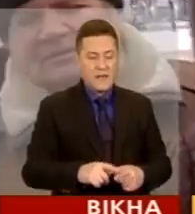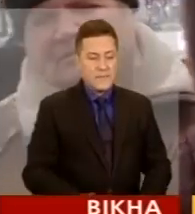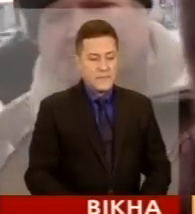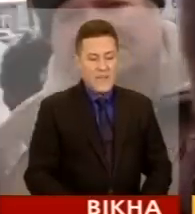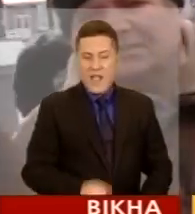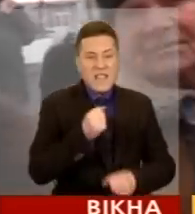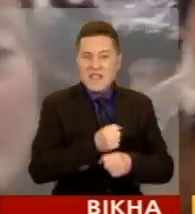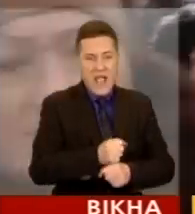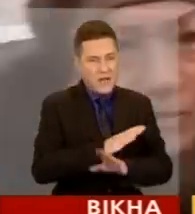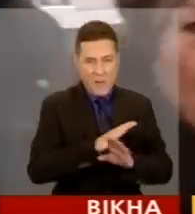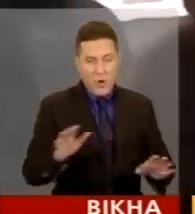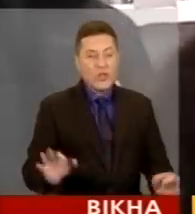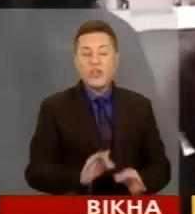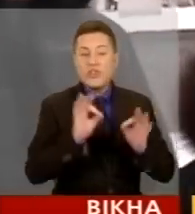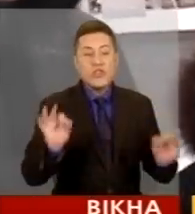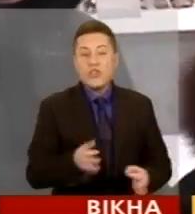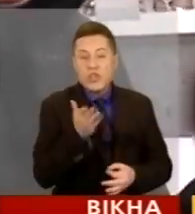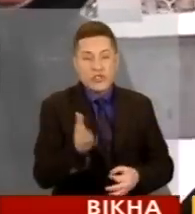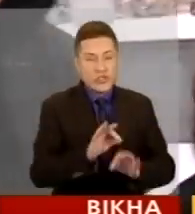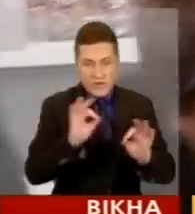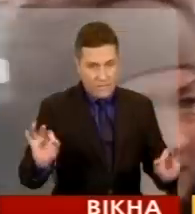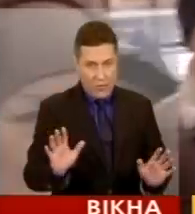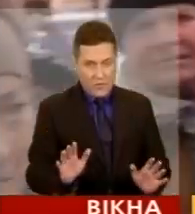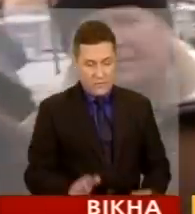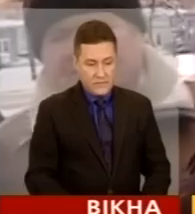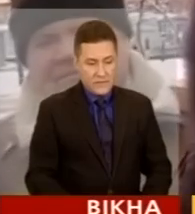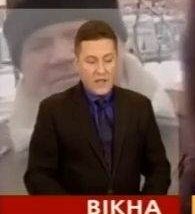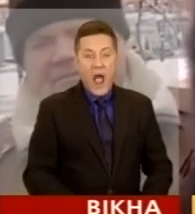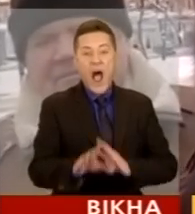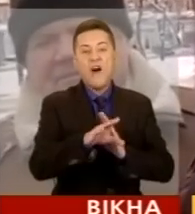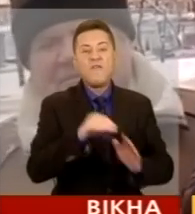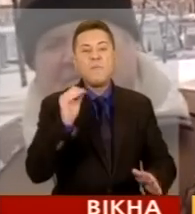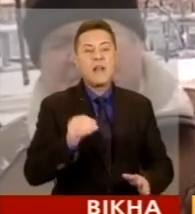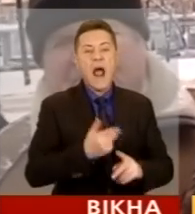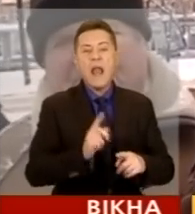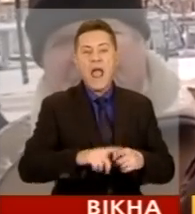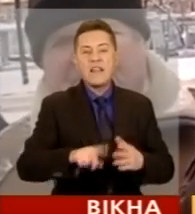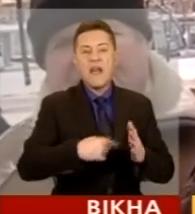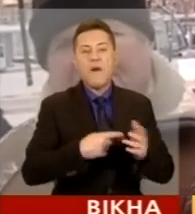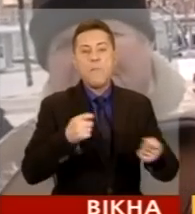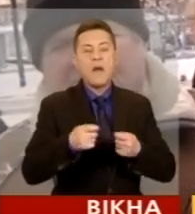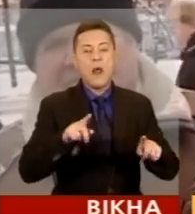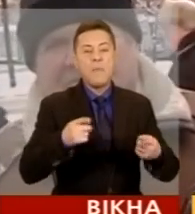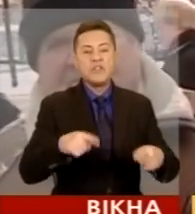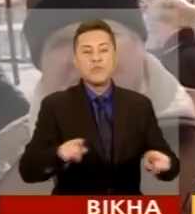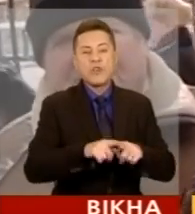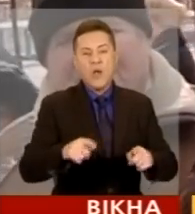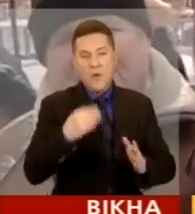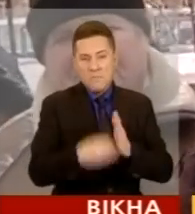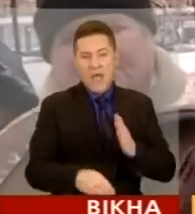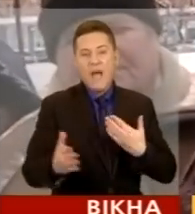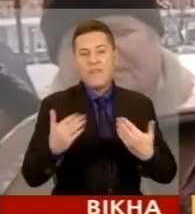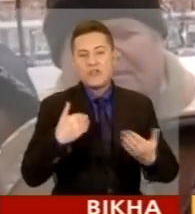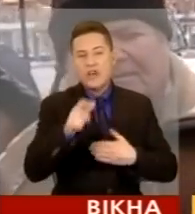І не працює. Нічого не працює. І хто його відбирав, цього мера? Чому таке відношення до людям?